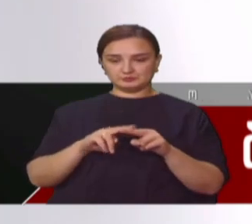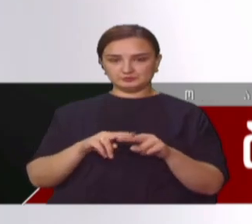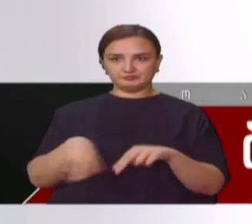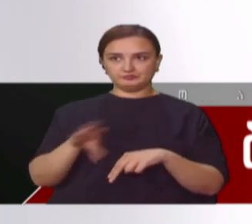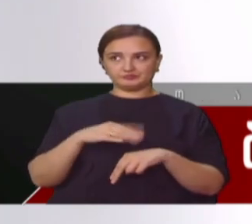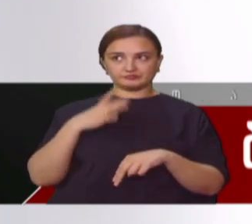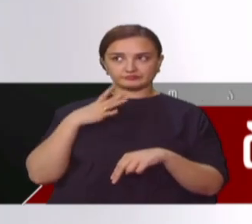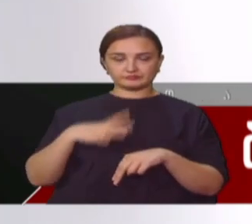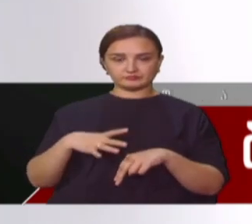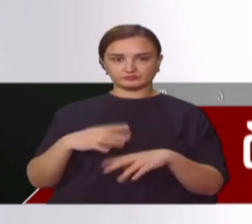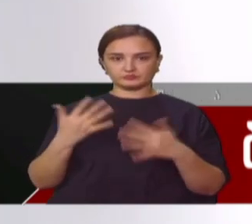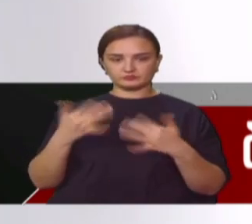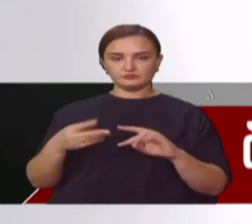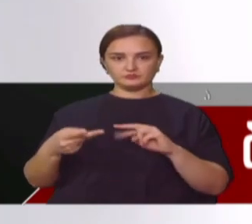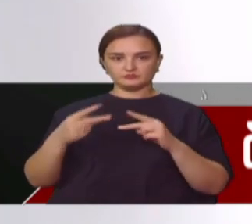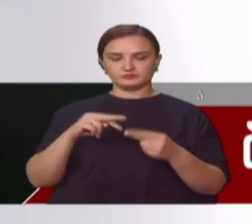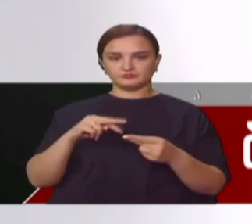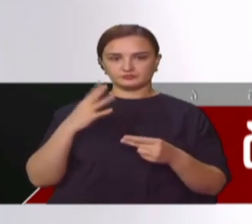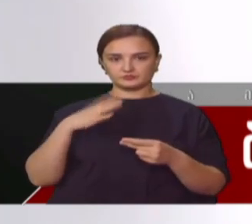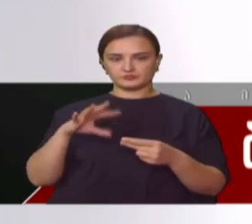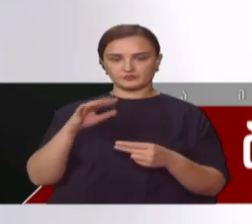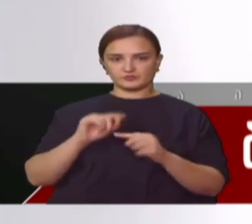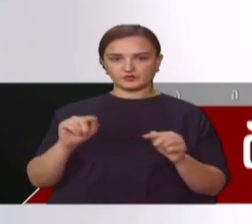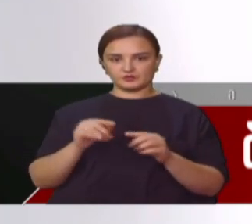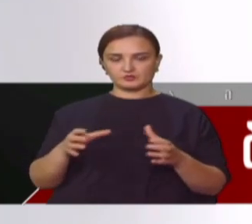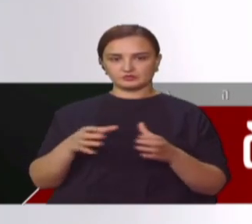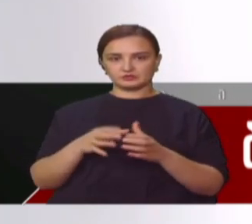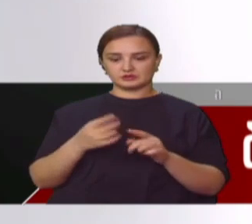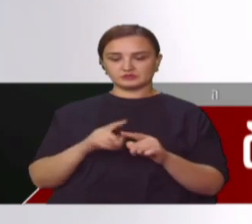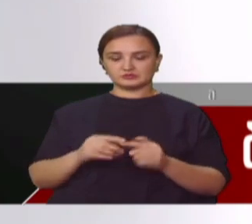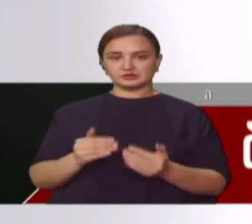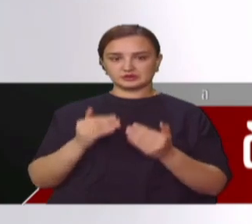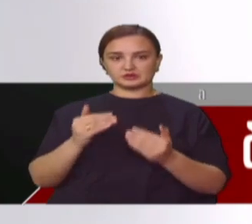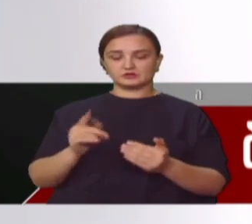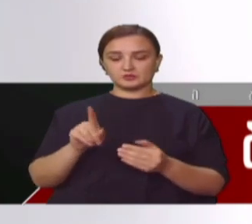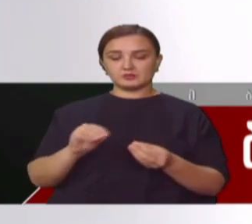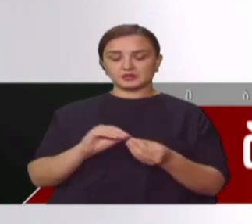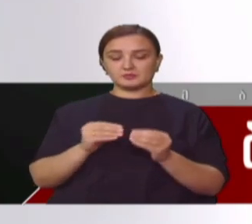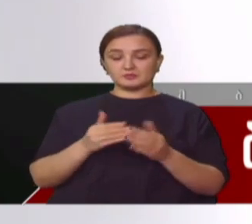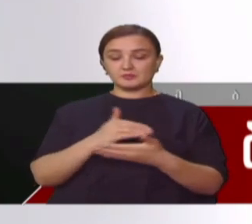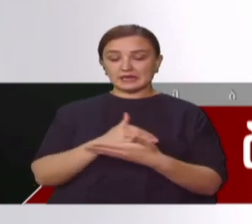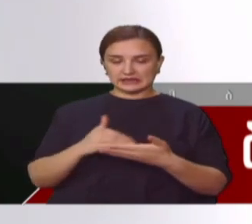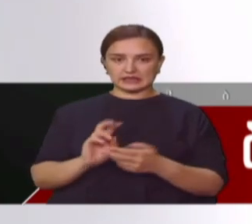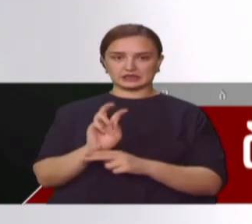მოუწიათ გარე აქტორებს ჩაანაცვლონ ქართული ოპოზიცია იმისათვის, რომ მათ ბარიერი მაინც